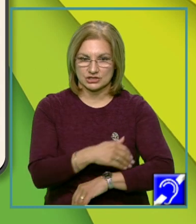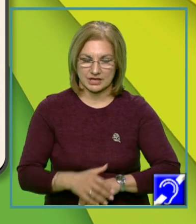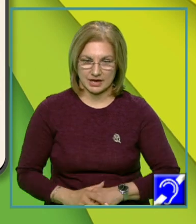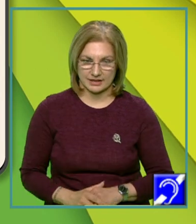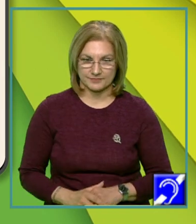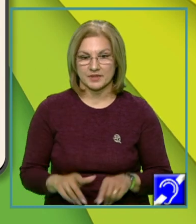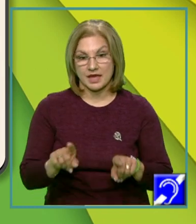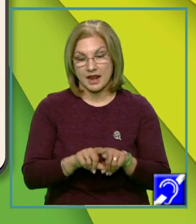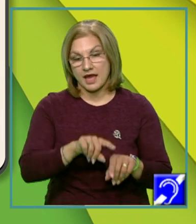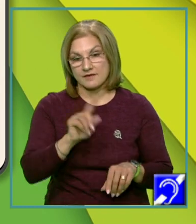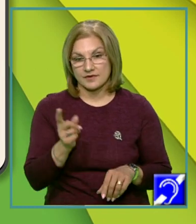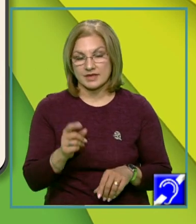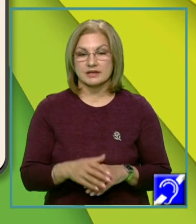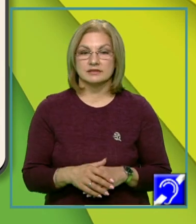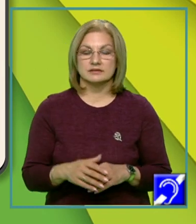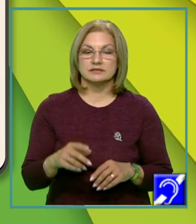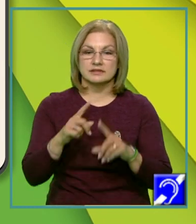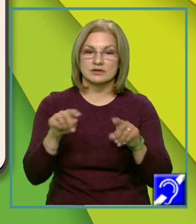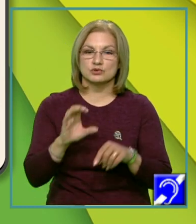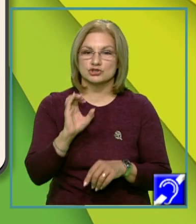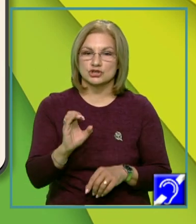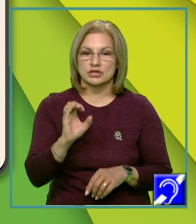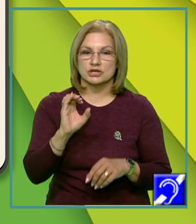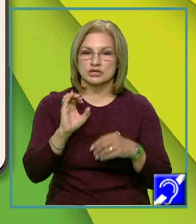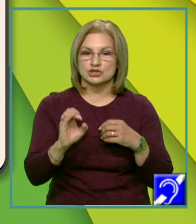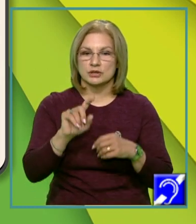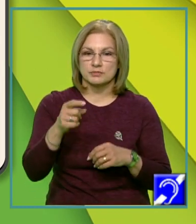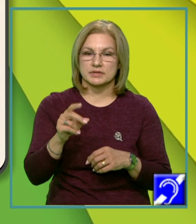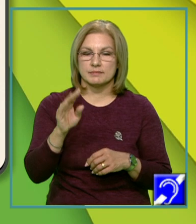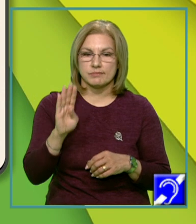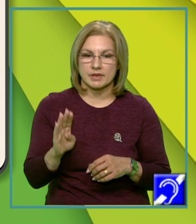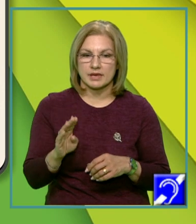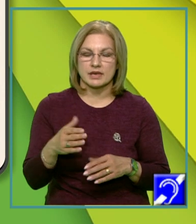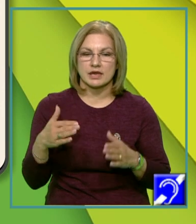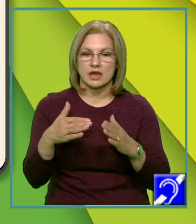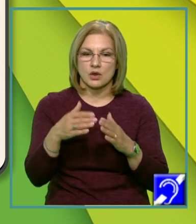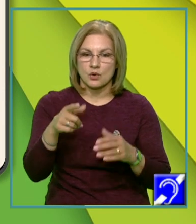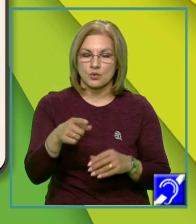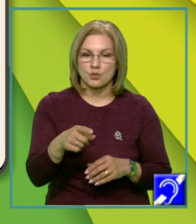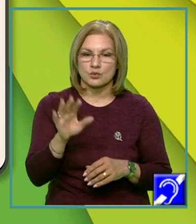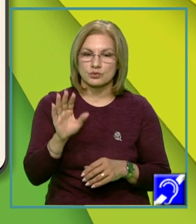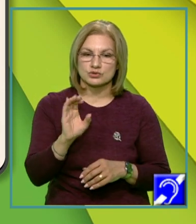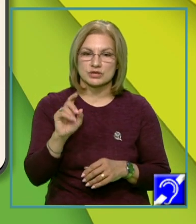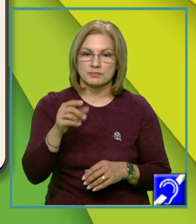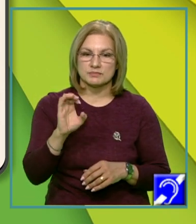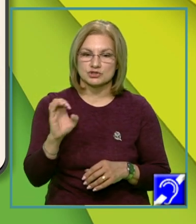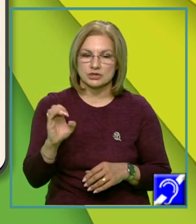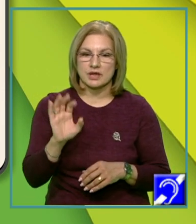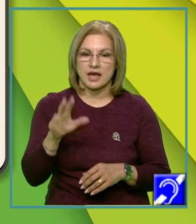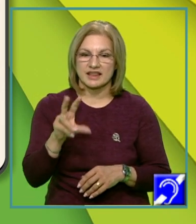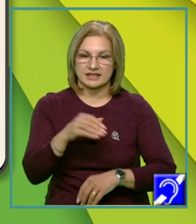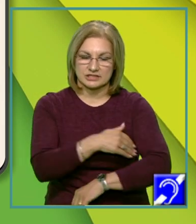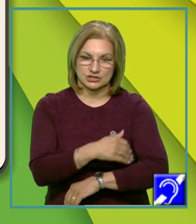fel și în triunghiul c c prim b unghiul c prim c d are 30 de